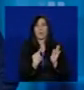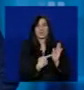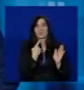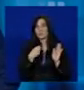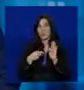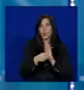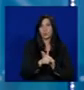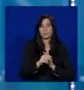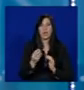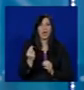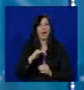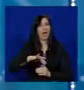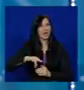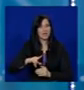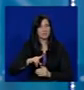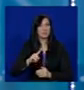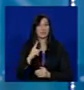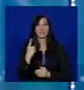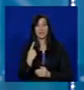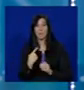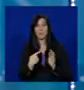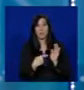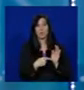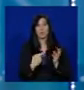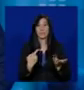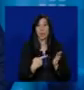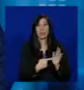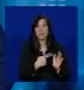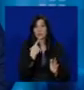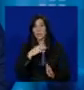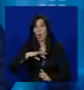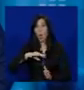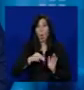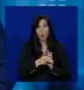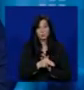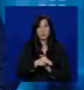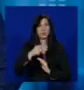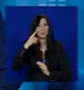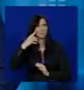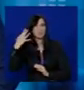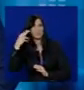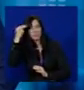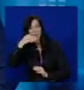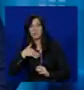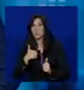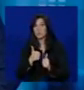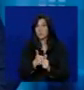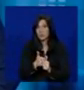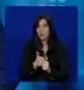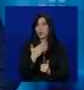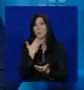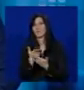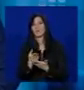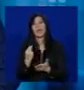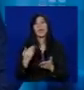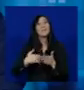кражби, не само е символ на корупцията въобще като теза в България, но и нашите партньори го обявиха за най-корумпирания човек